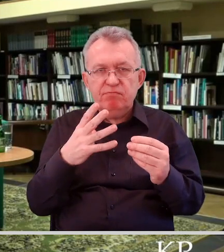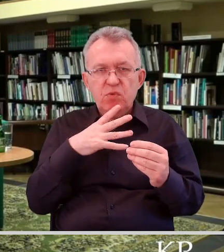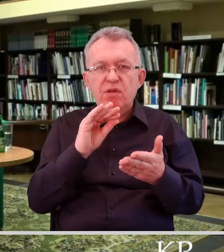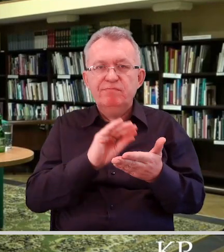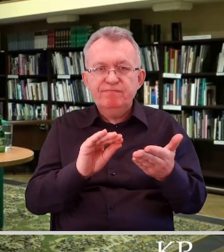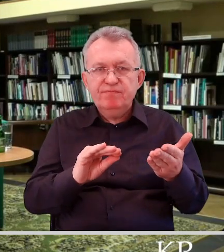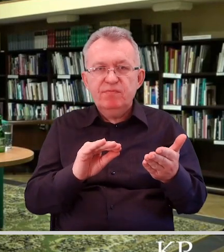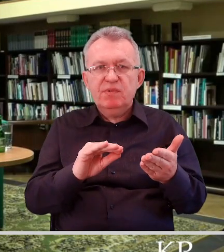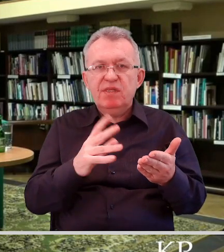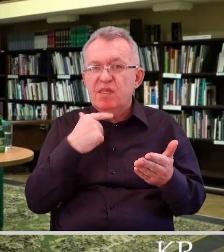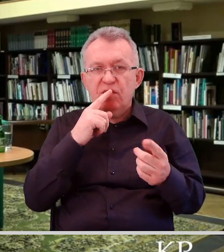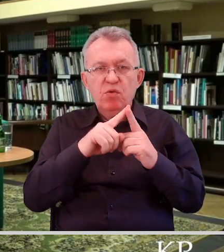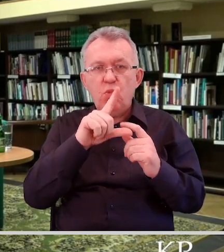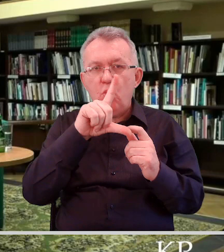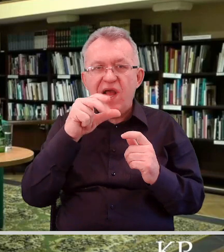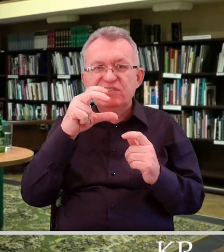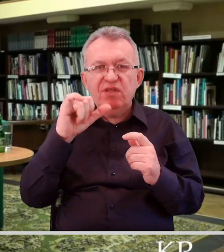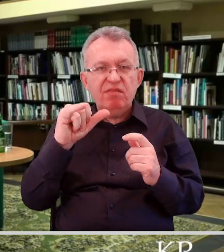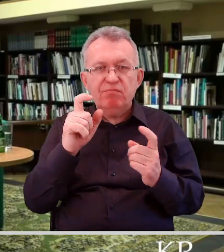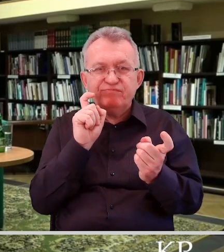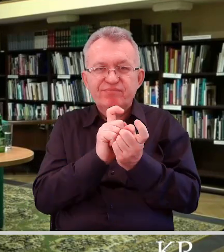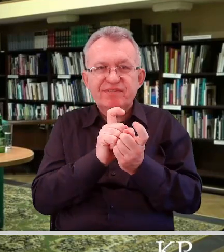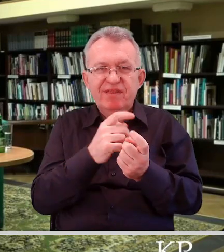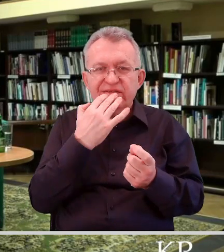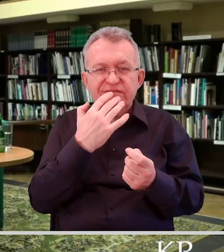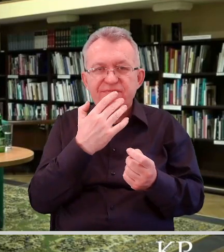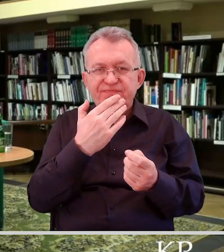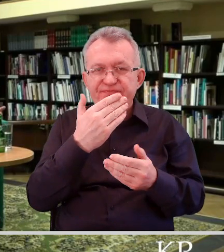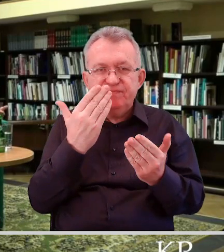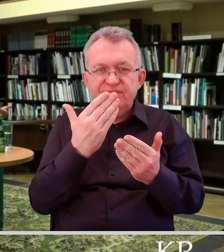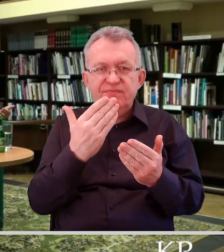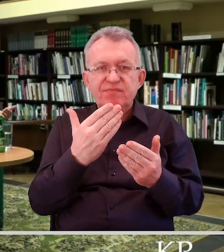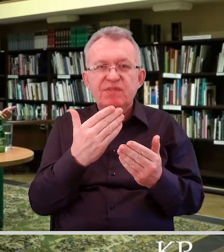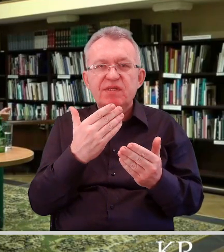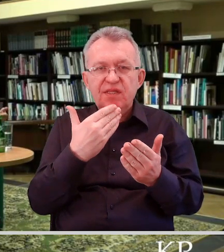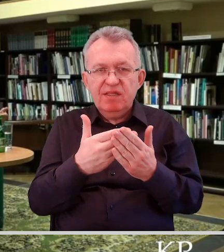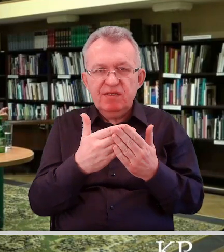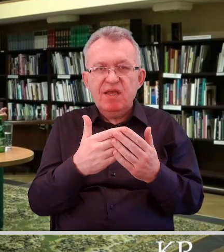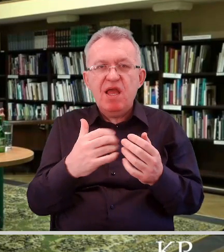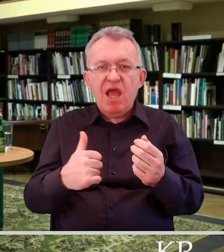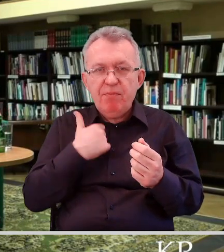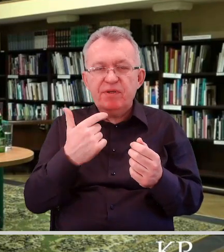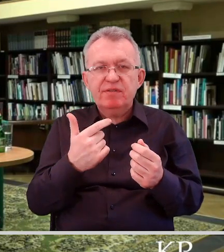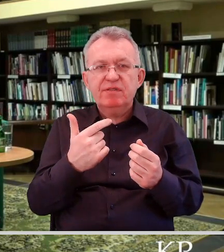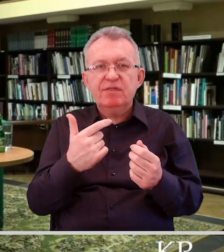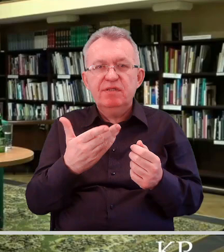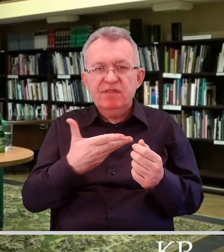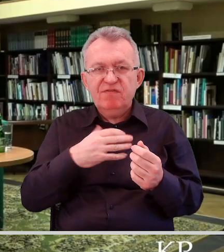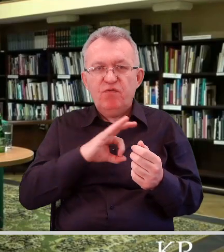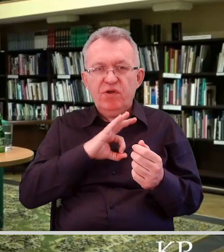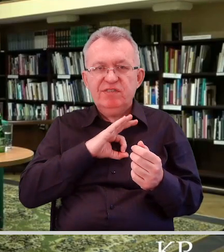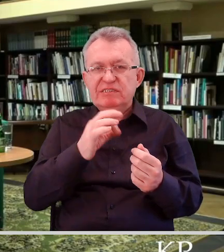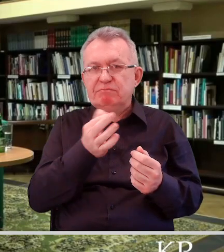była nie w łacinie, która była zaporowym językiem i Potokler zresztą używał łaciny, żeby mieć ten swój